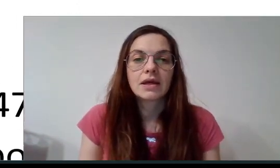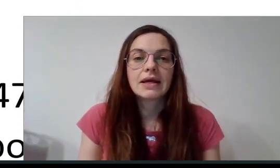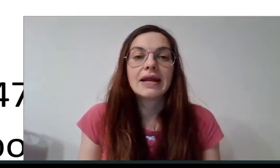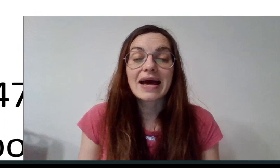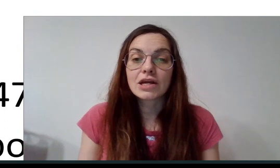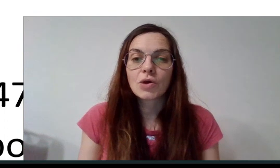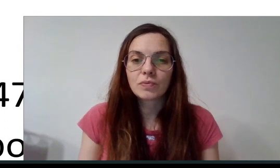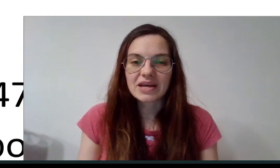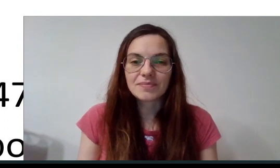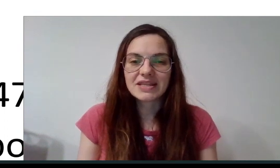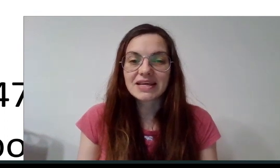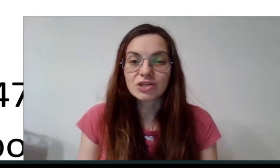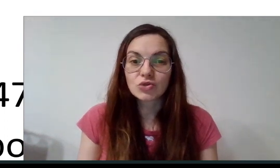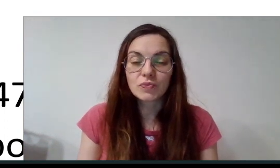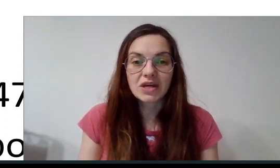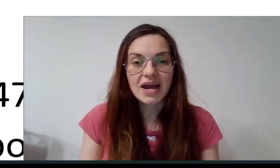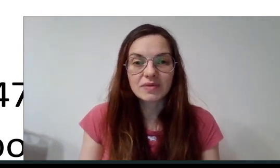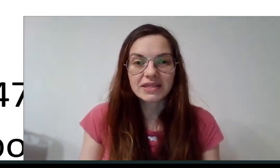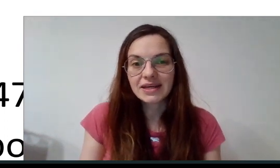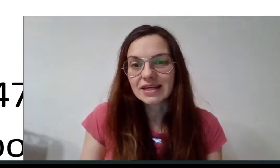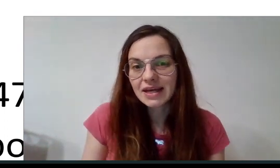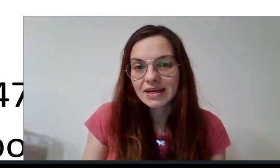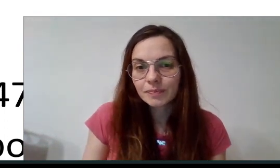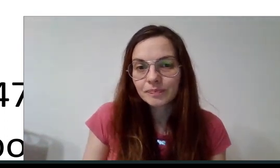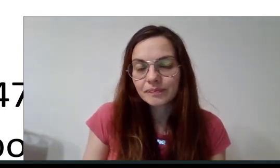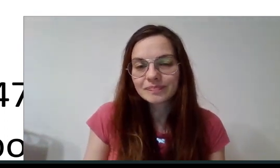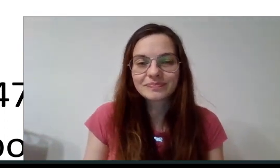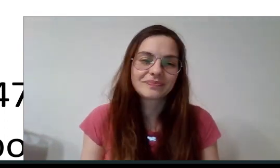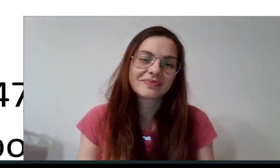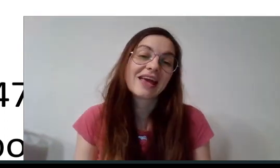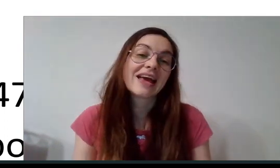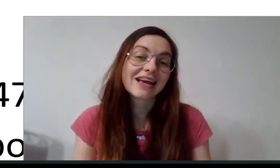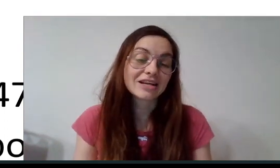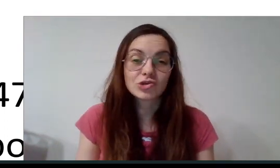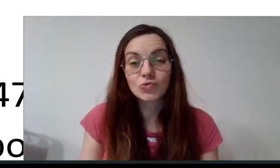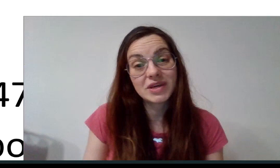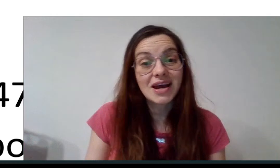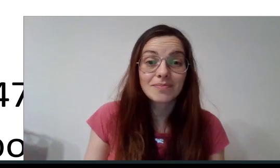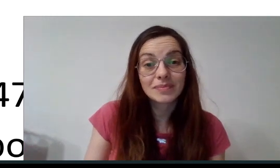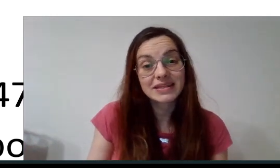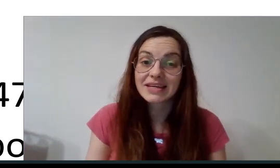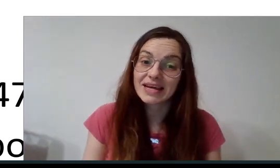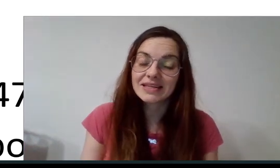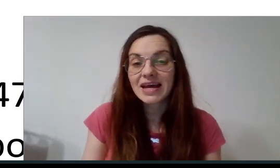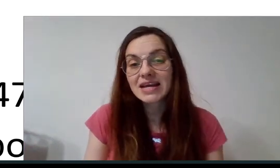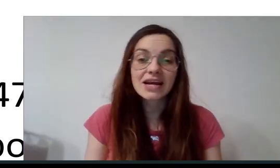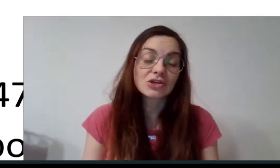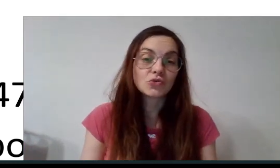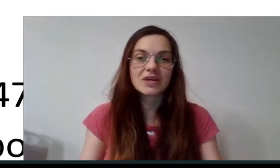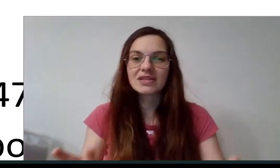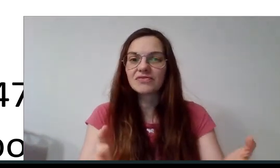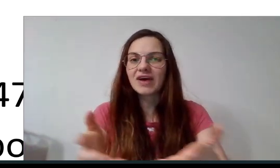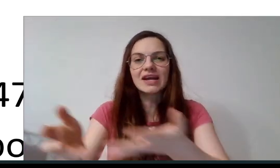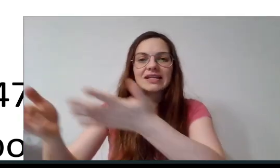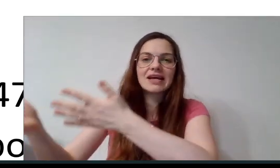Leihen, pozajmiti. Kannst du mir ein bisschen Geld leihen? Kannst du mir ein bisschen Geld leihen? Kannst du mir dein